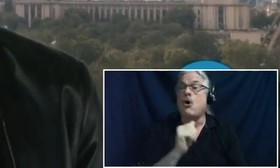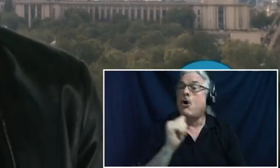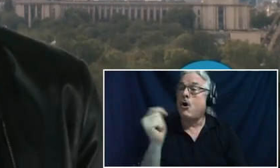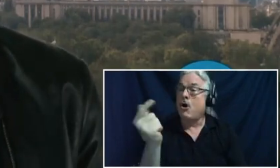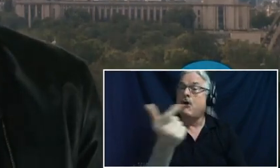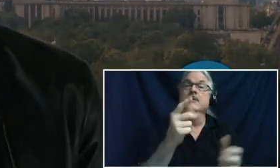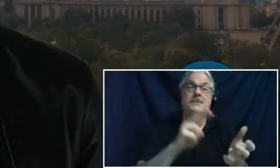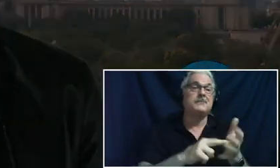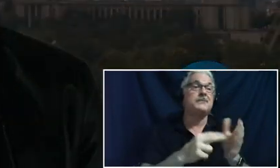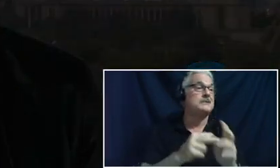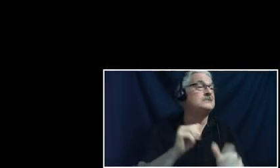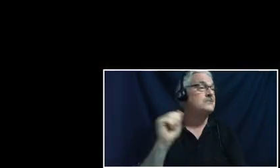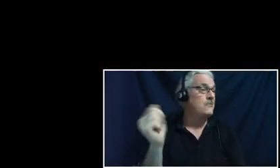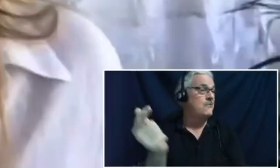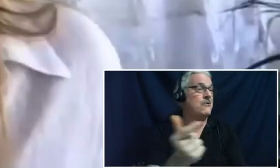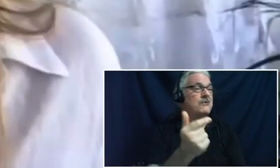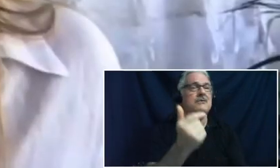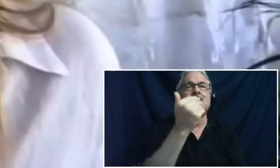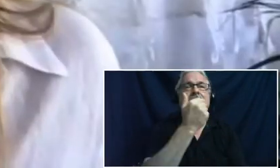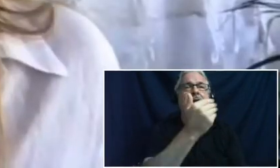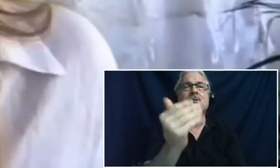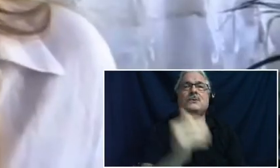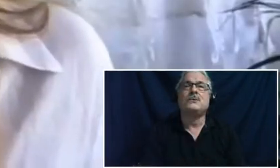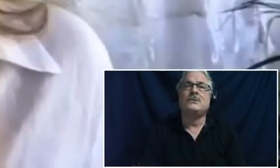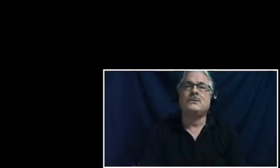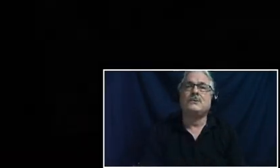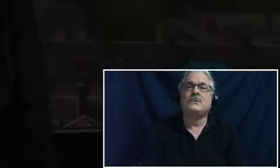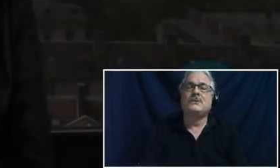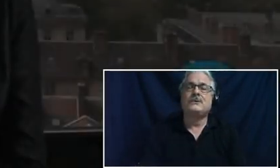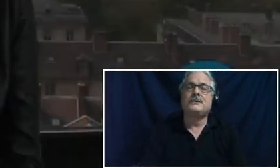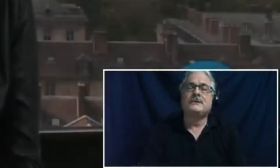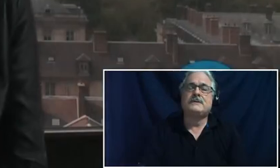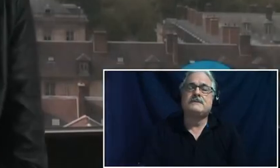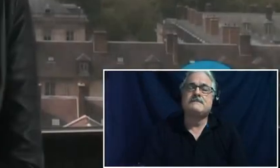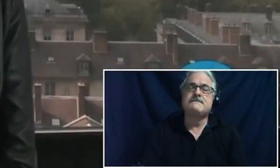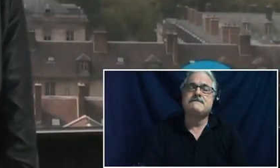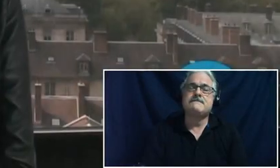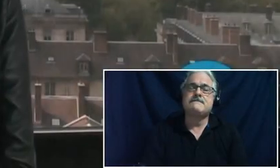GEM le souligne, l'éducation, c'est pour tous, tous sans exception.